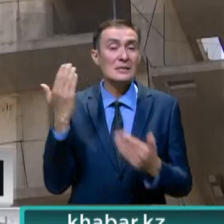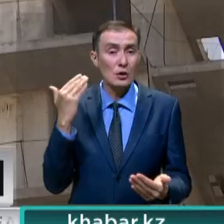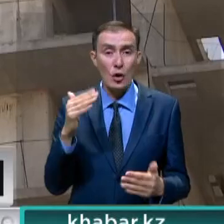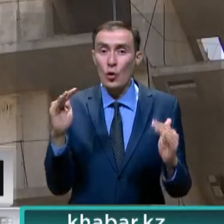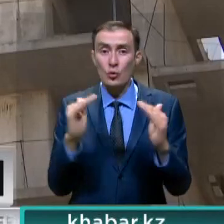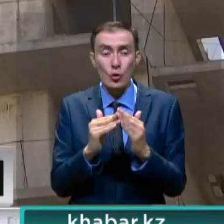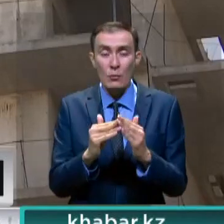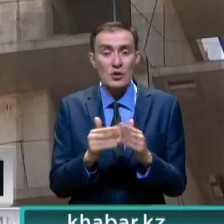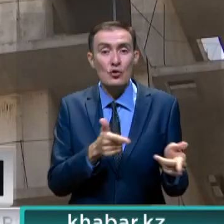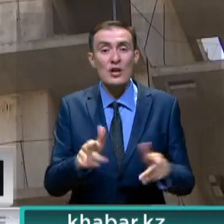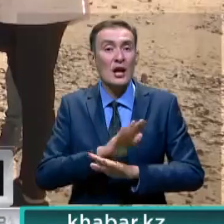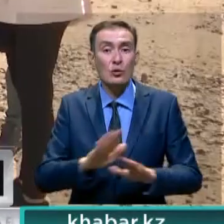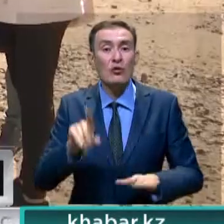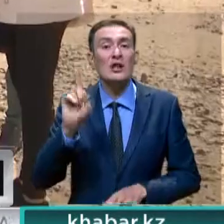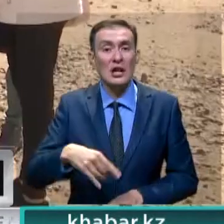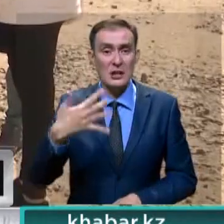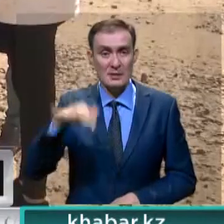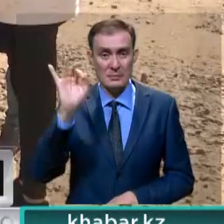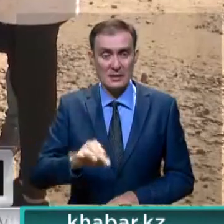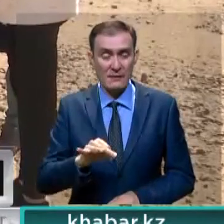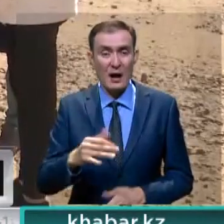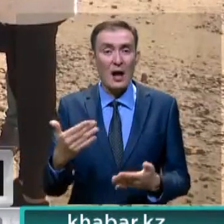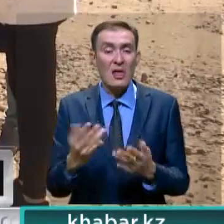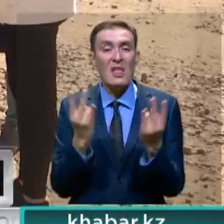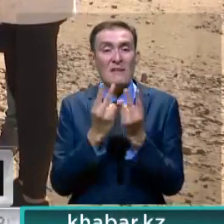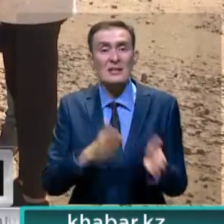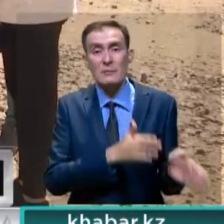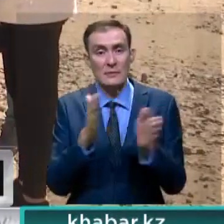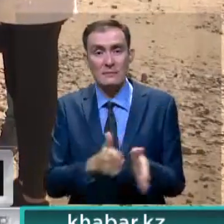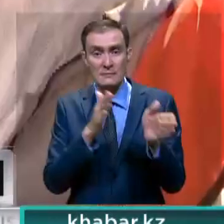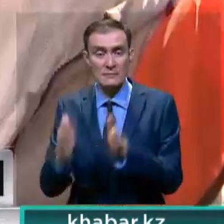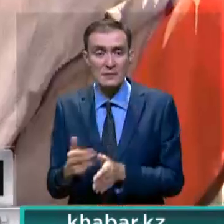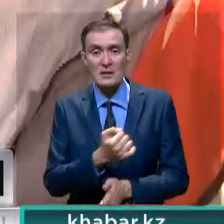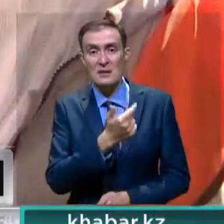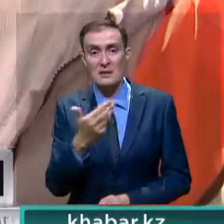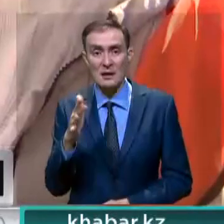Но дом не готов и наполовину, а новоселье откладывается на года.